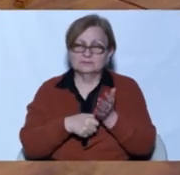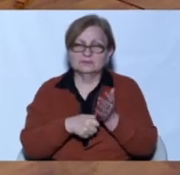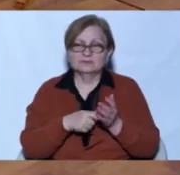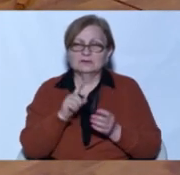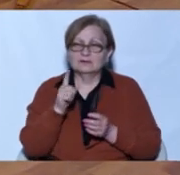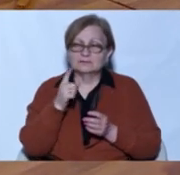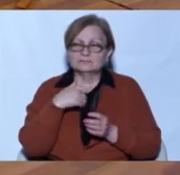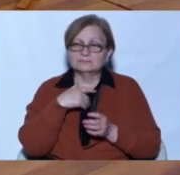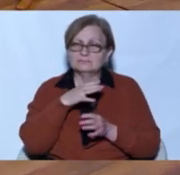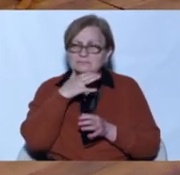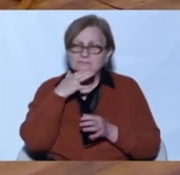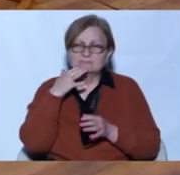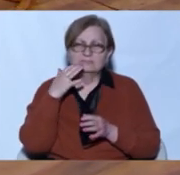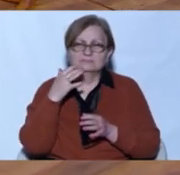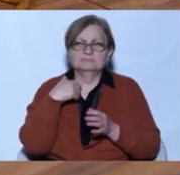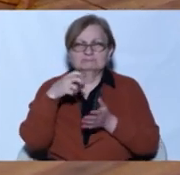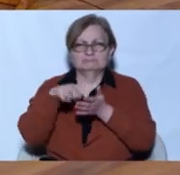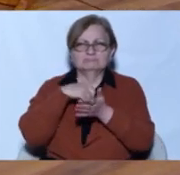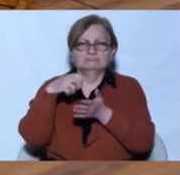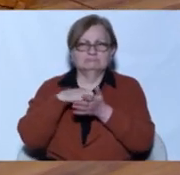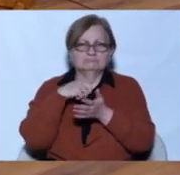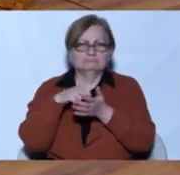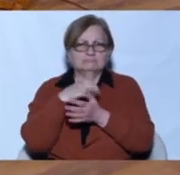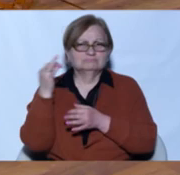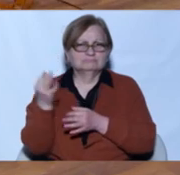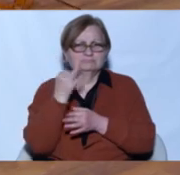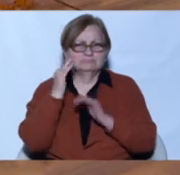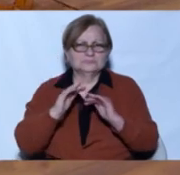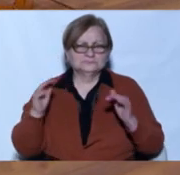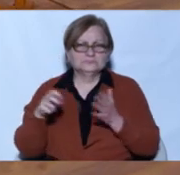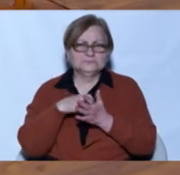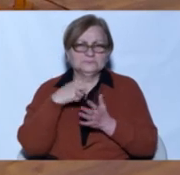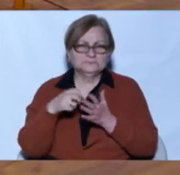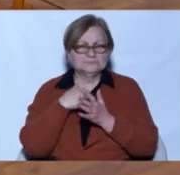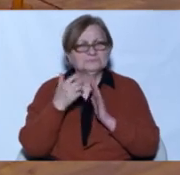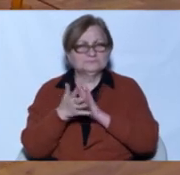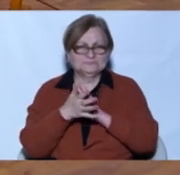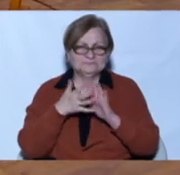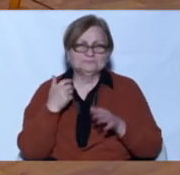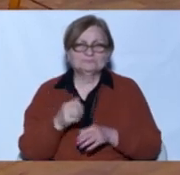ბევრ საინტერესო გამოხმაურებას ვიღებთ თქვენი თანატოლებისგან და თქვენგან.